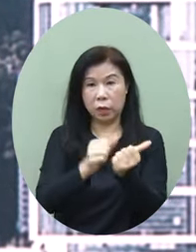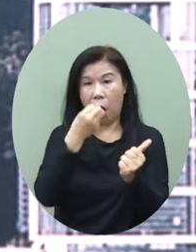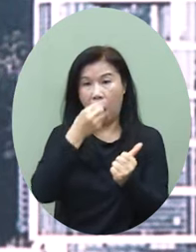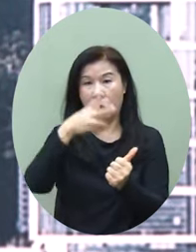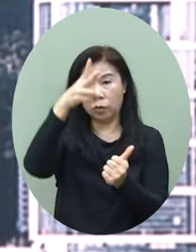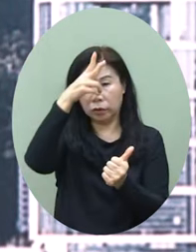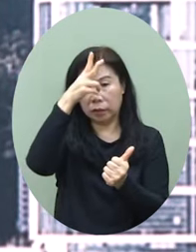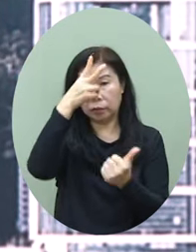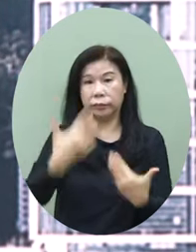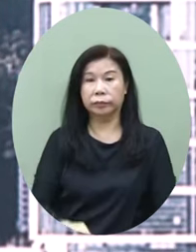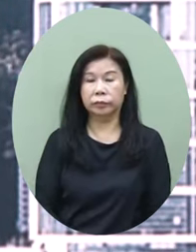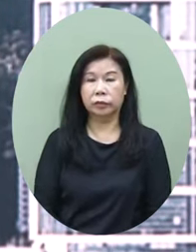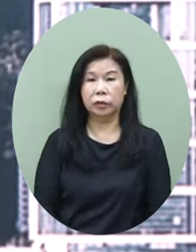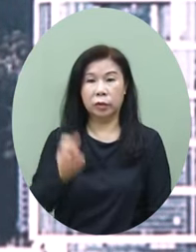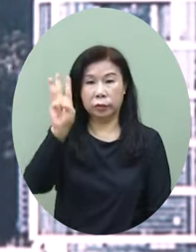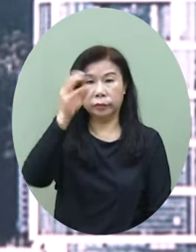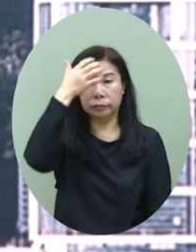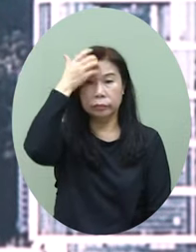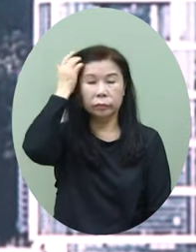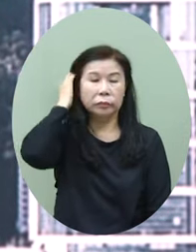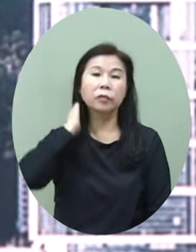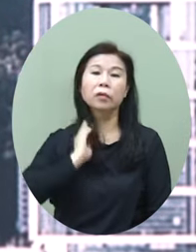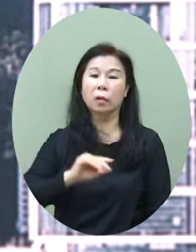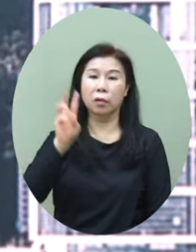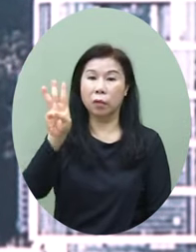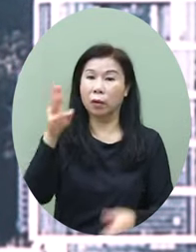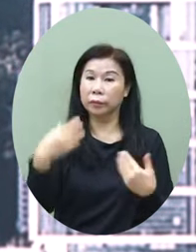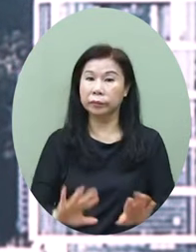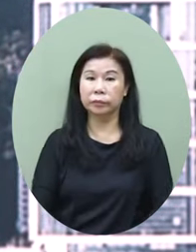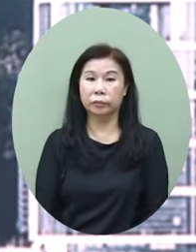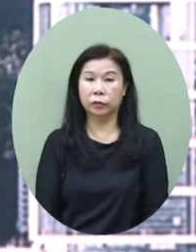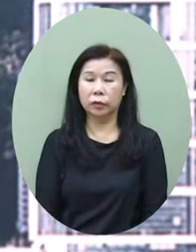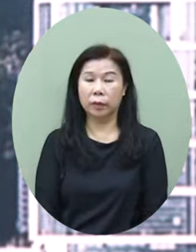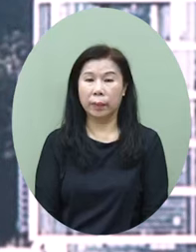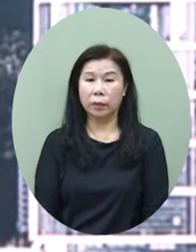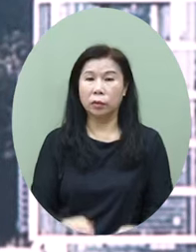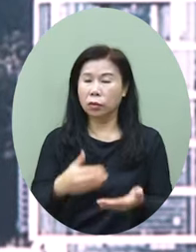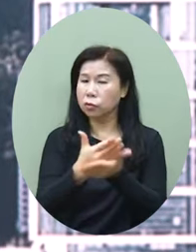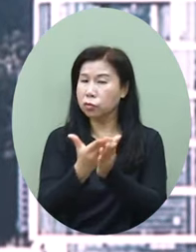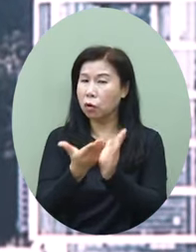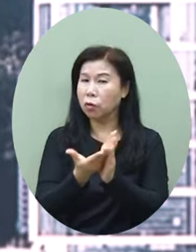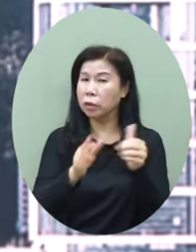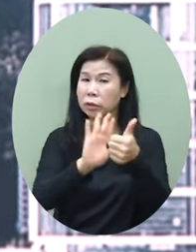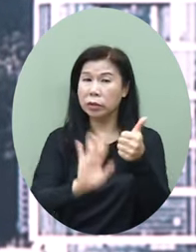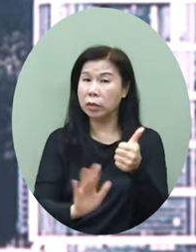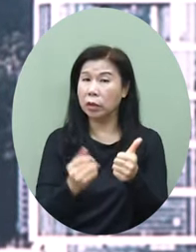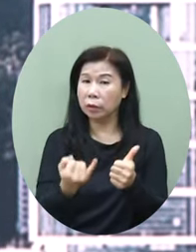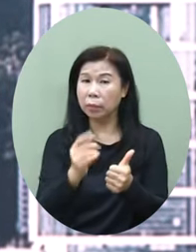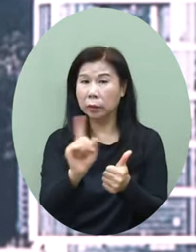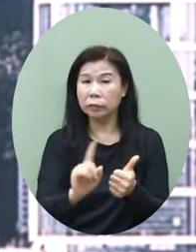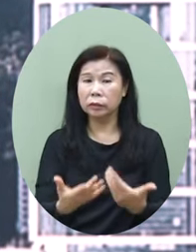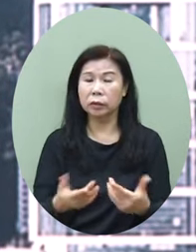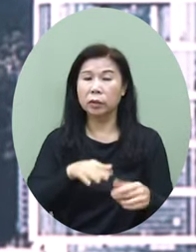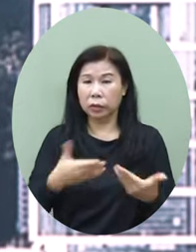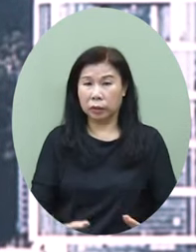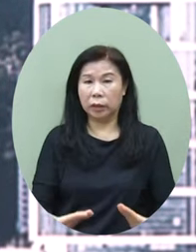区的至于宣誓之后会带来什么的后果呢我想